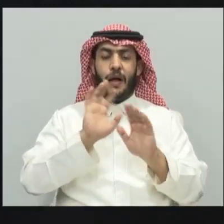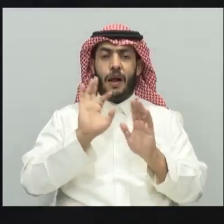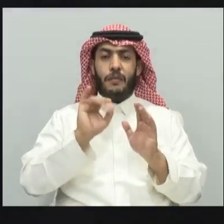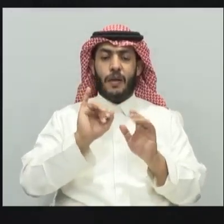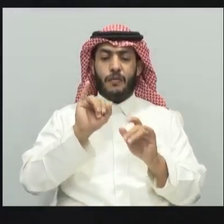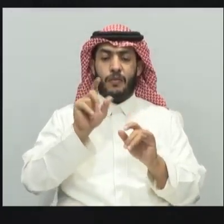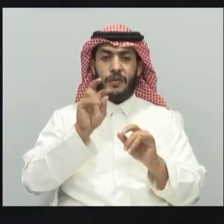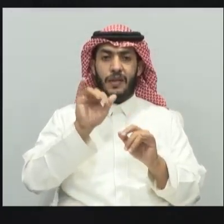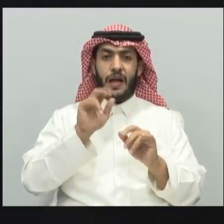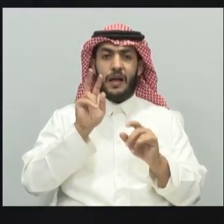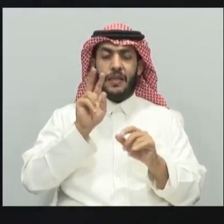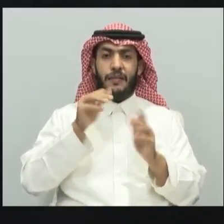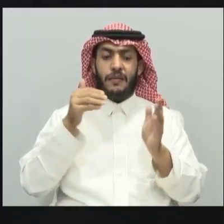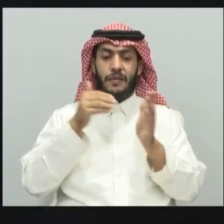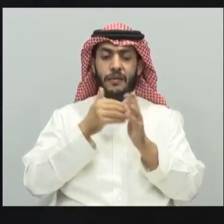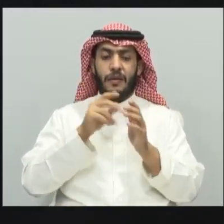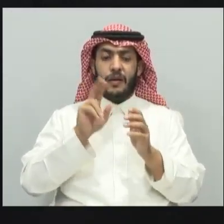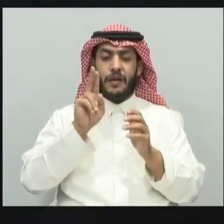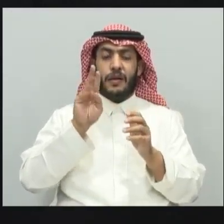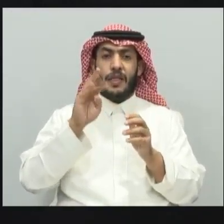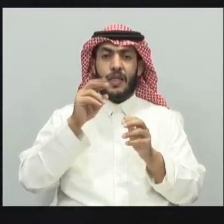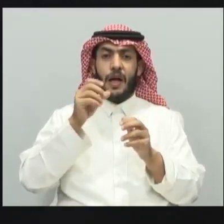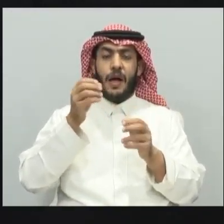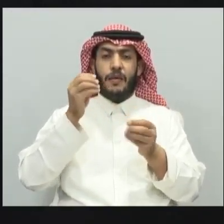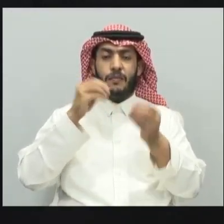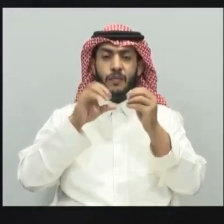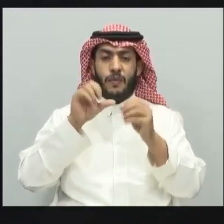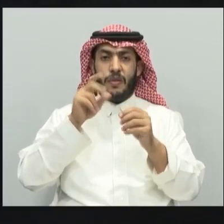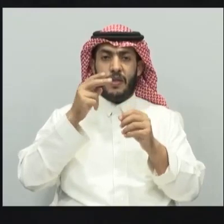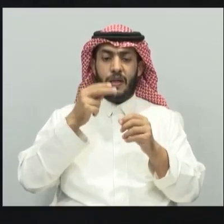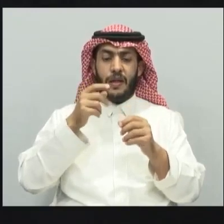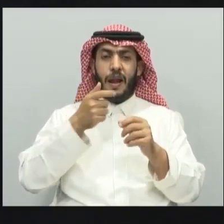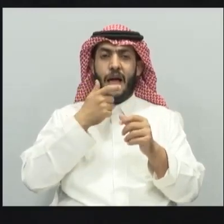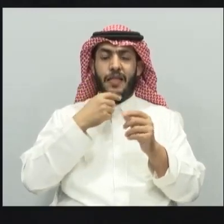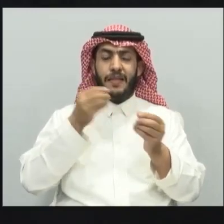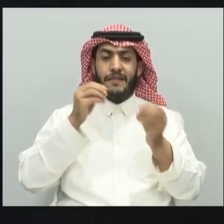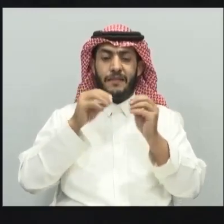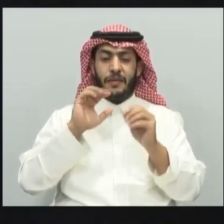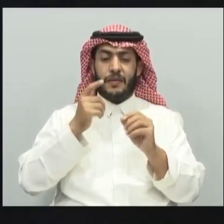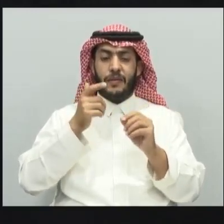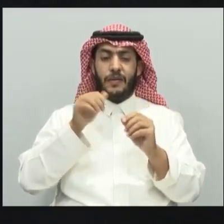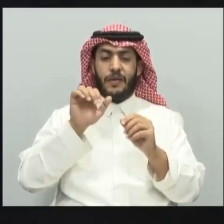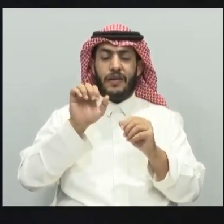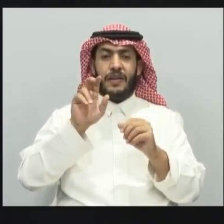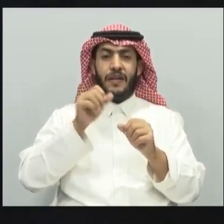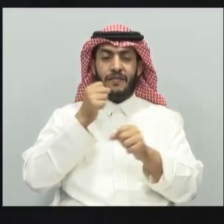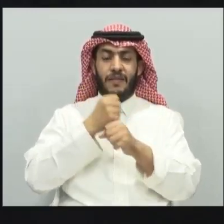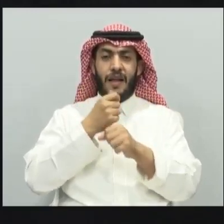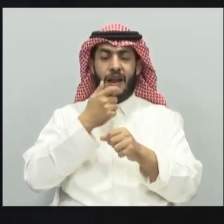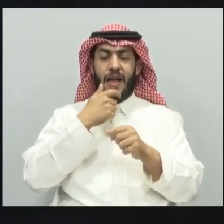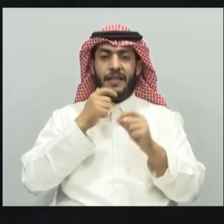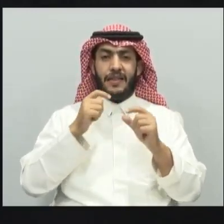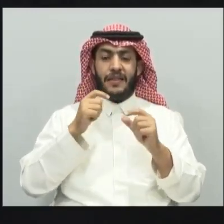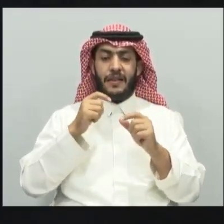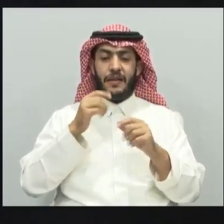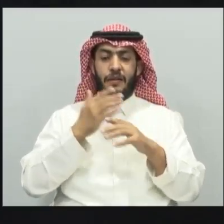الكذب او يقال كذاب وضاع او يقال يضع الحديث او يقال يفتعل الحديث